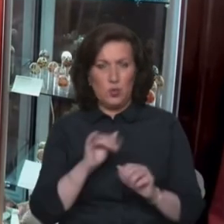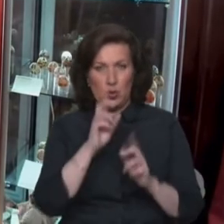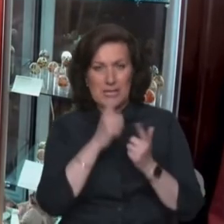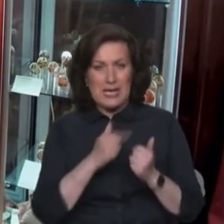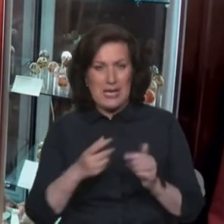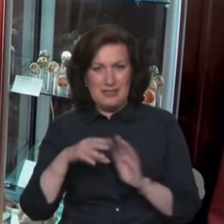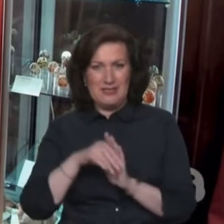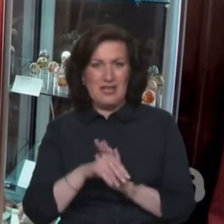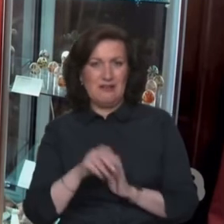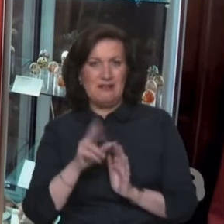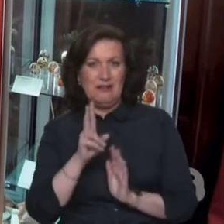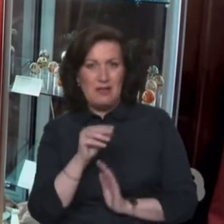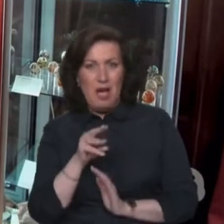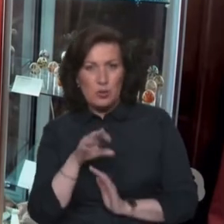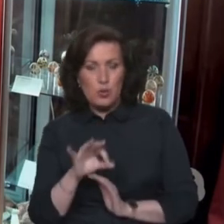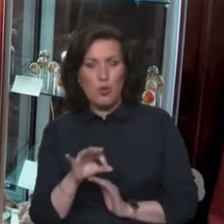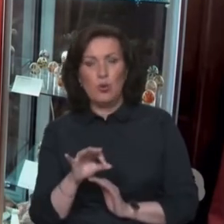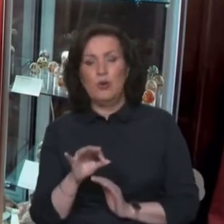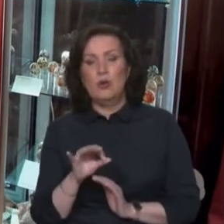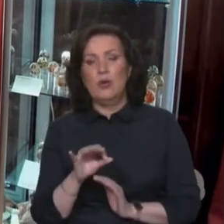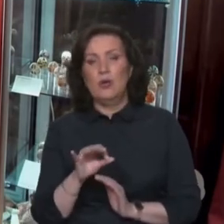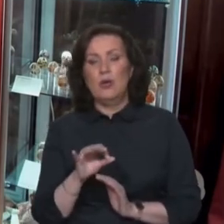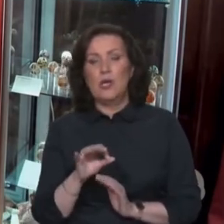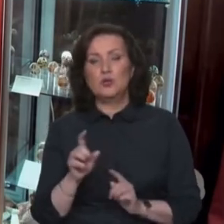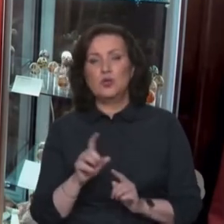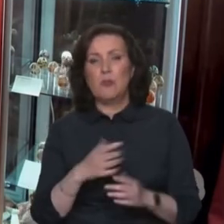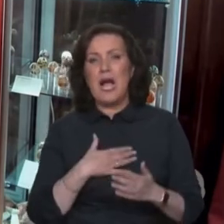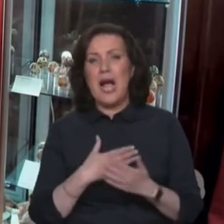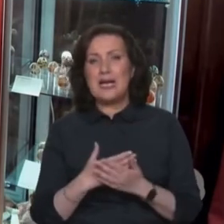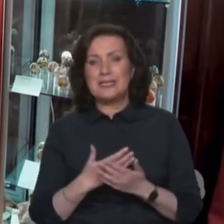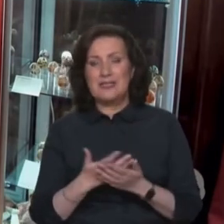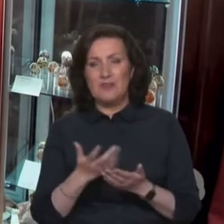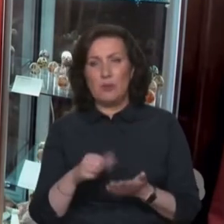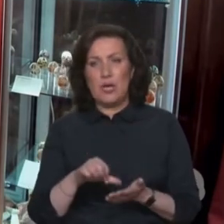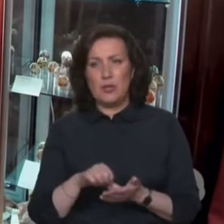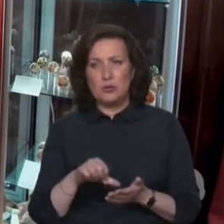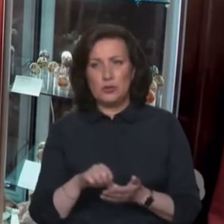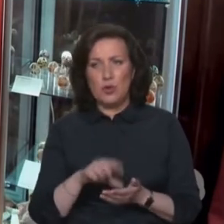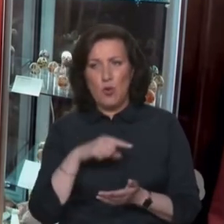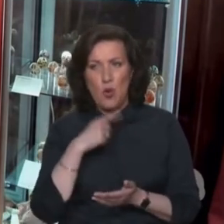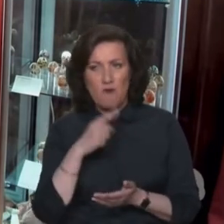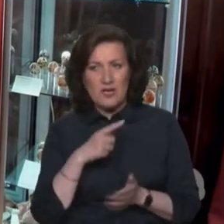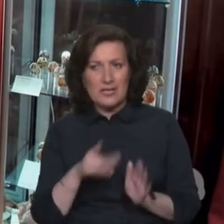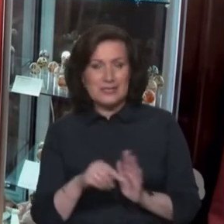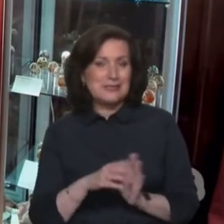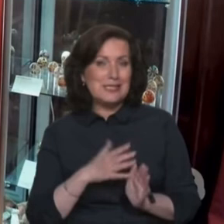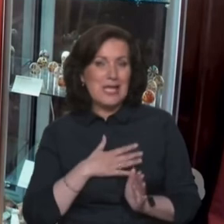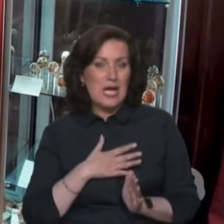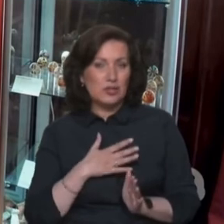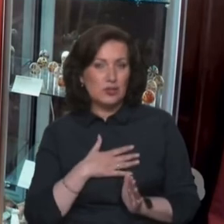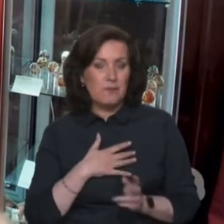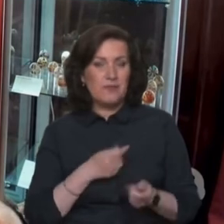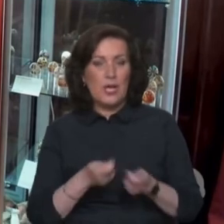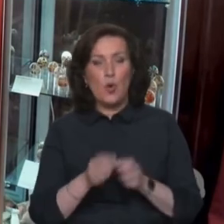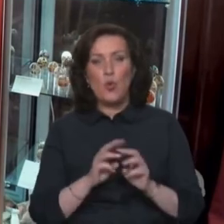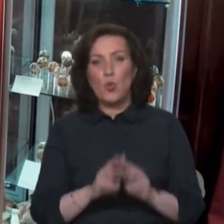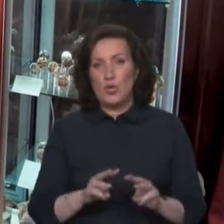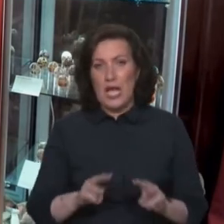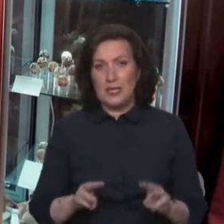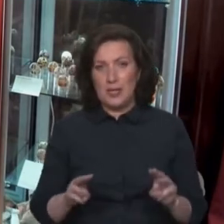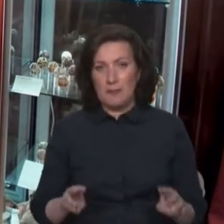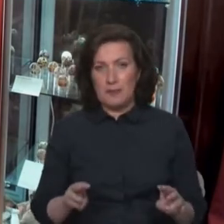які є члени НАТО, щоб активно брали участь і говорили з нашими урядами.